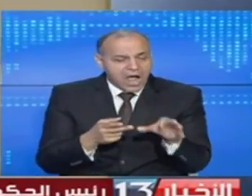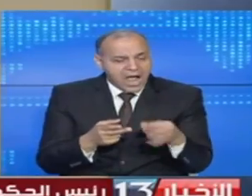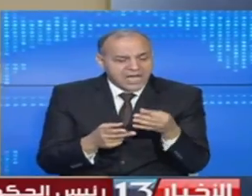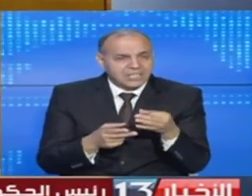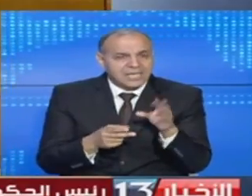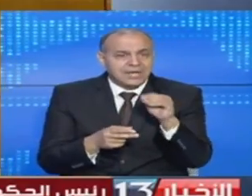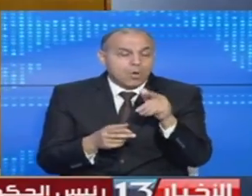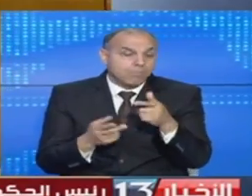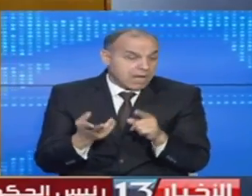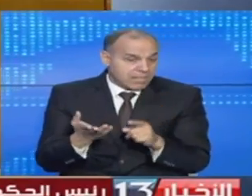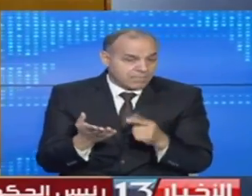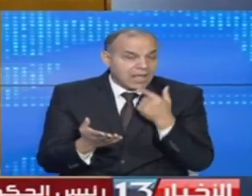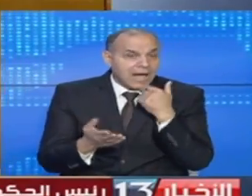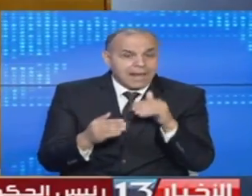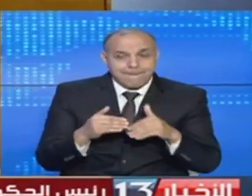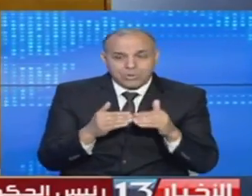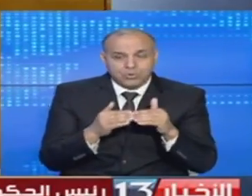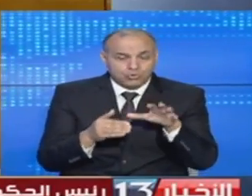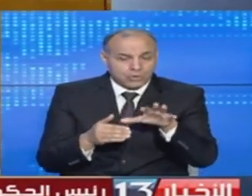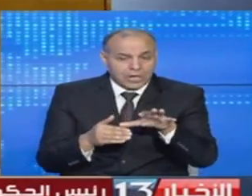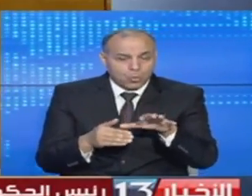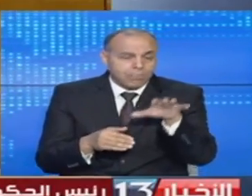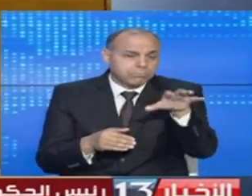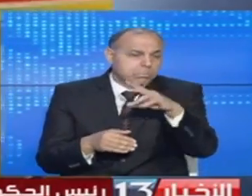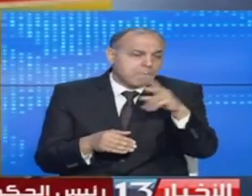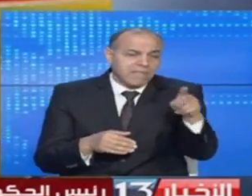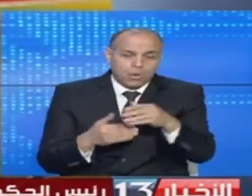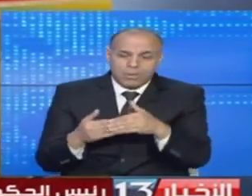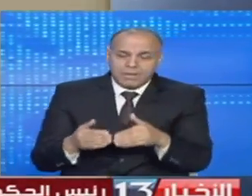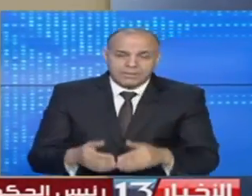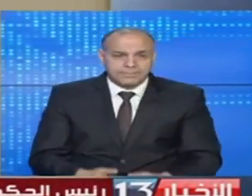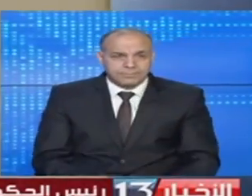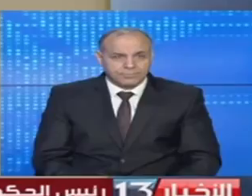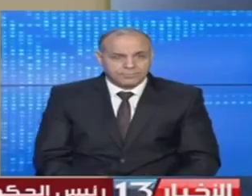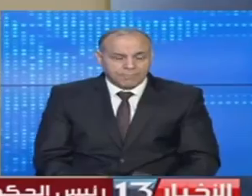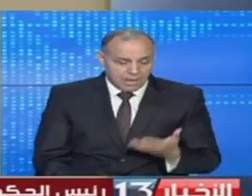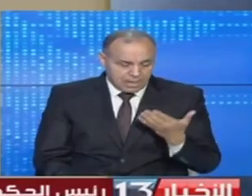اسواق لها على مستوى الجهه والمناطق المجاوره